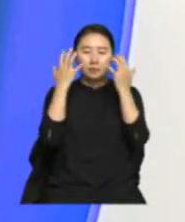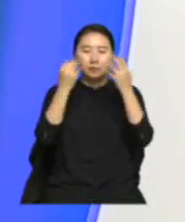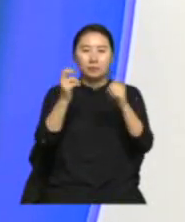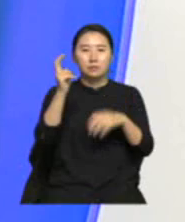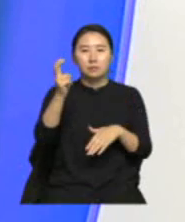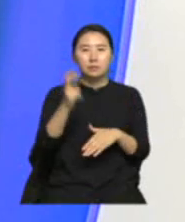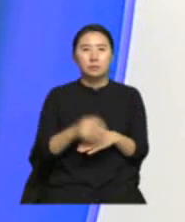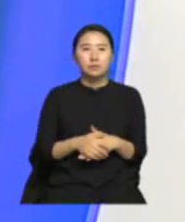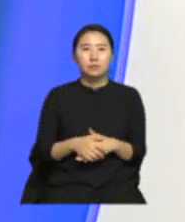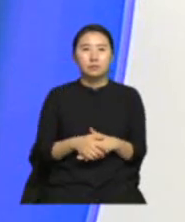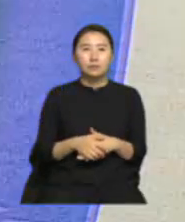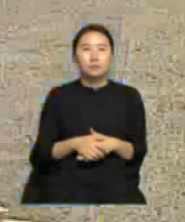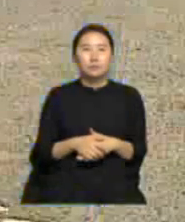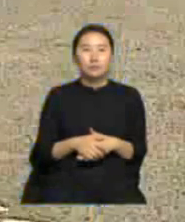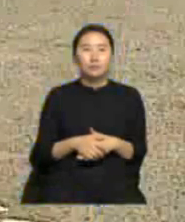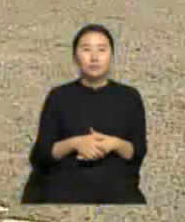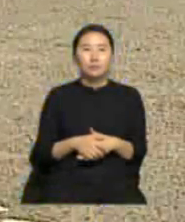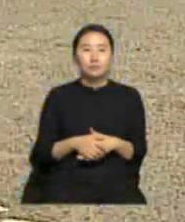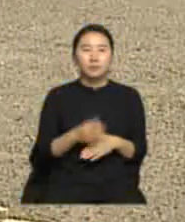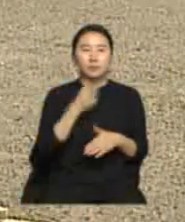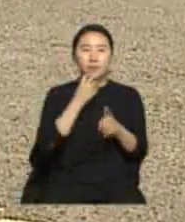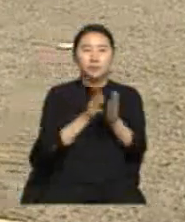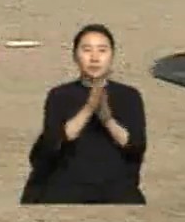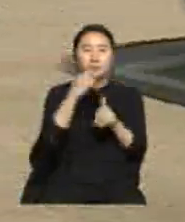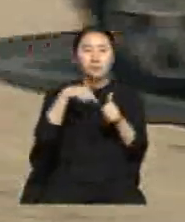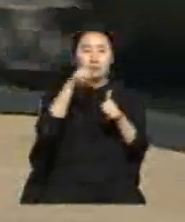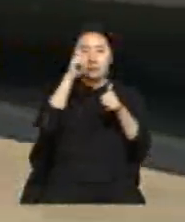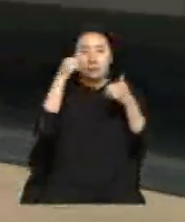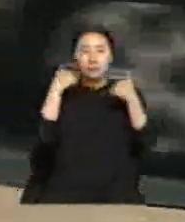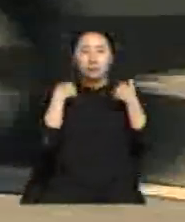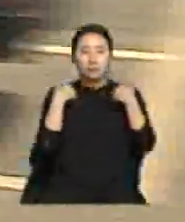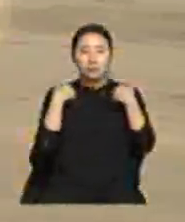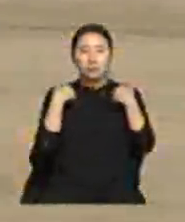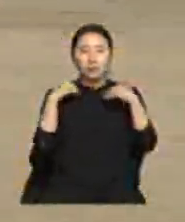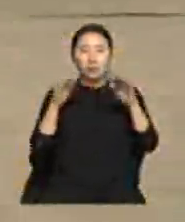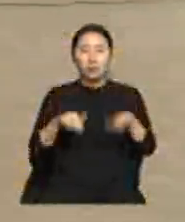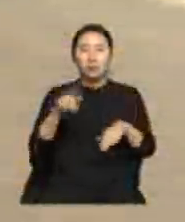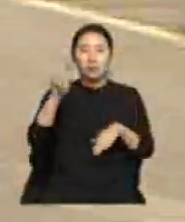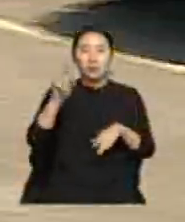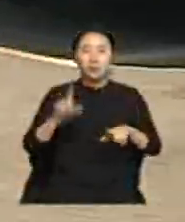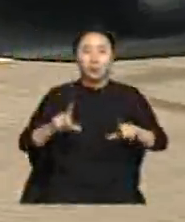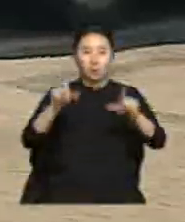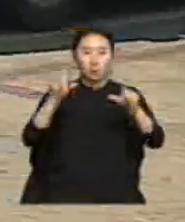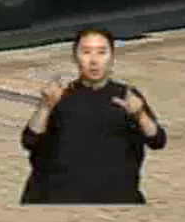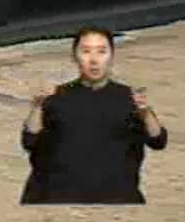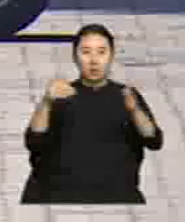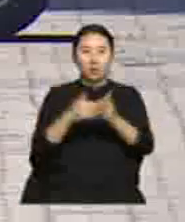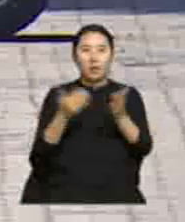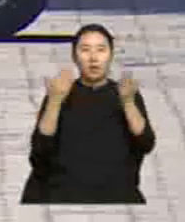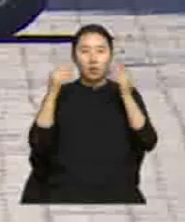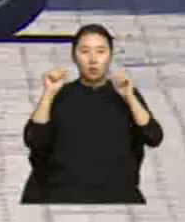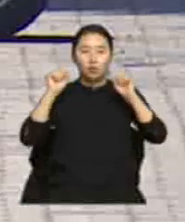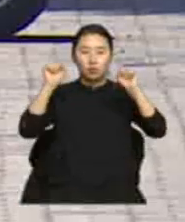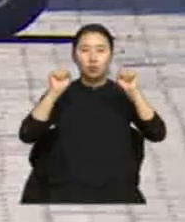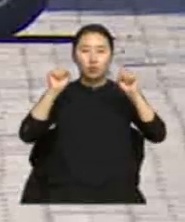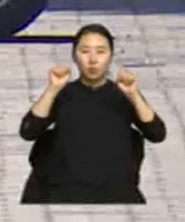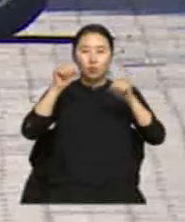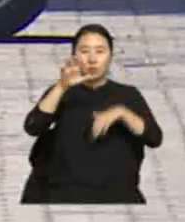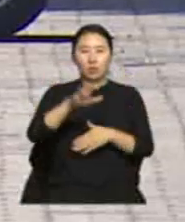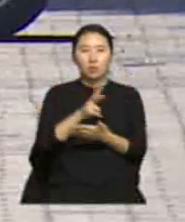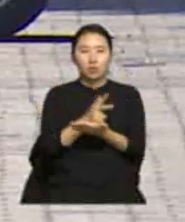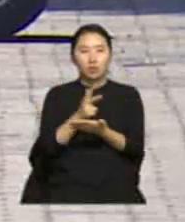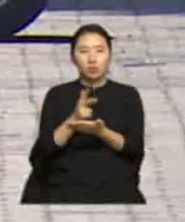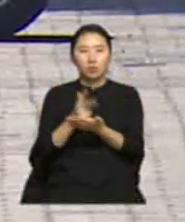한 번쯤은 있으실 겁니다. 서울시교육청이 추석 연휴가 끝나는 오는 15일까지 서울 시내 학교 운동장과 주차장을